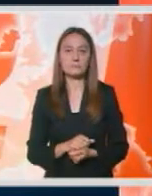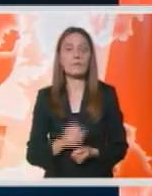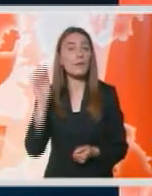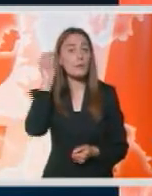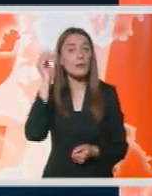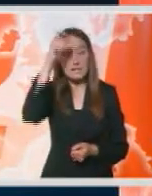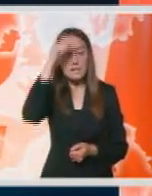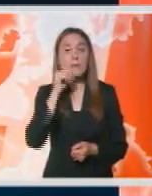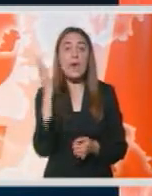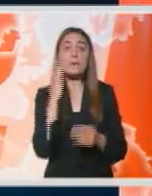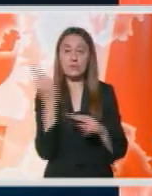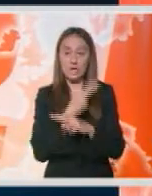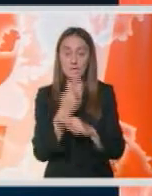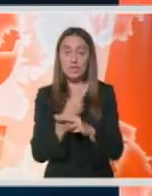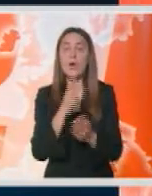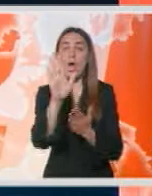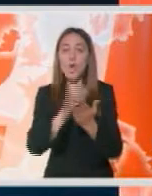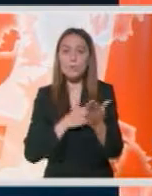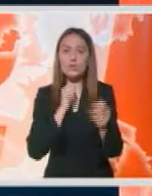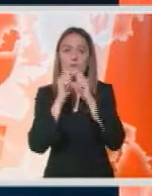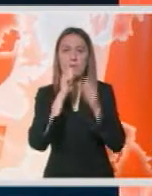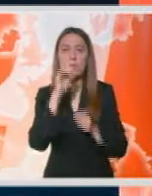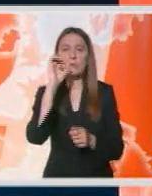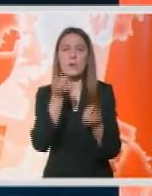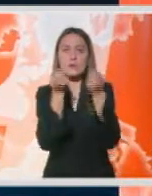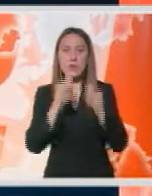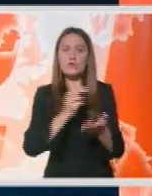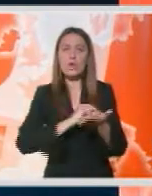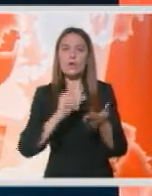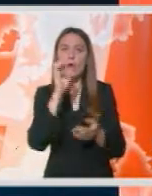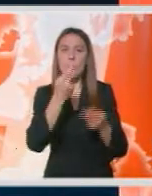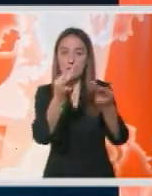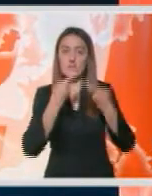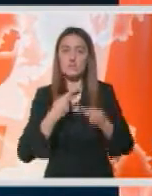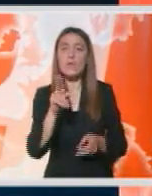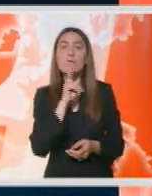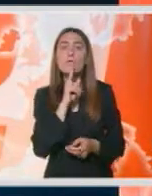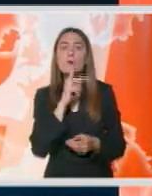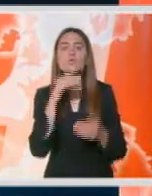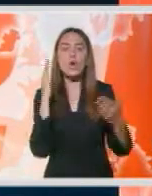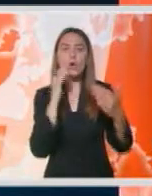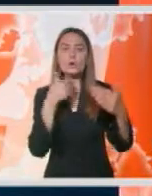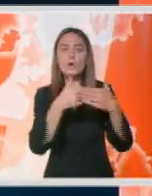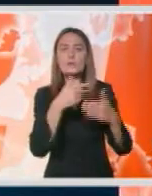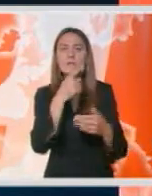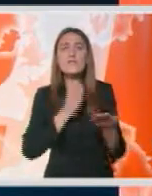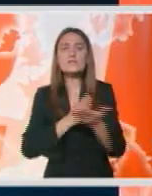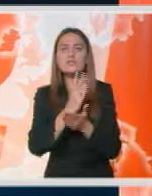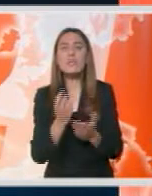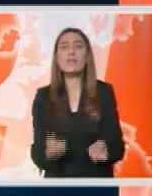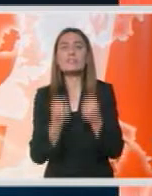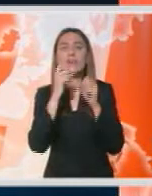Vlade Srbije i Sjedinjenih Američkih Država otpočele su pregovore o zaključenju ugovora o izručenju koji će se odnositi na izvršitelje